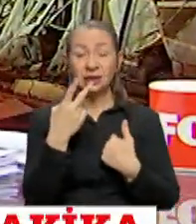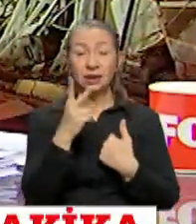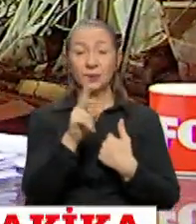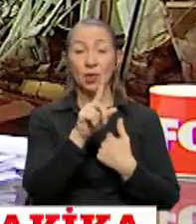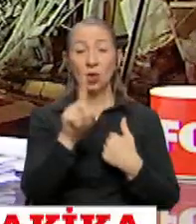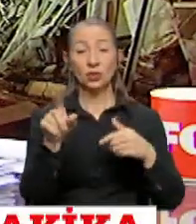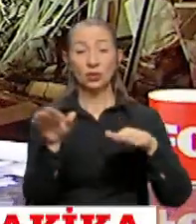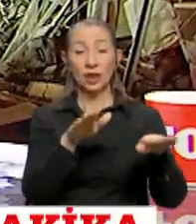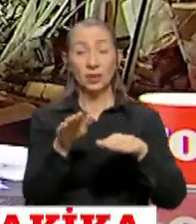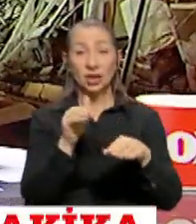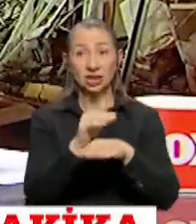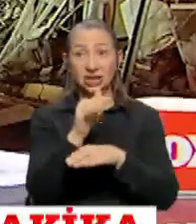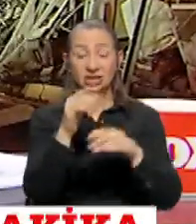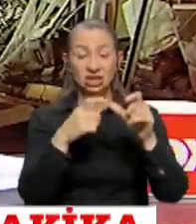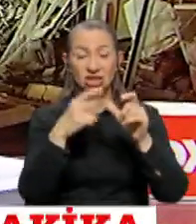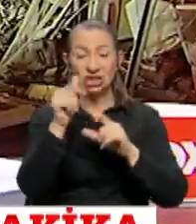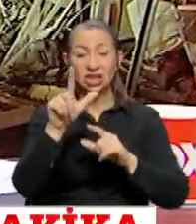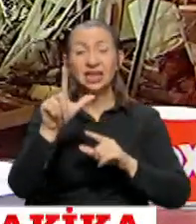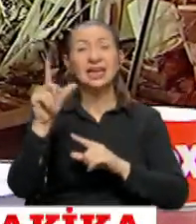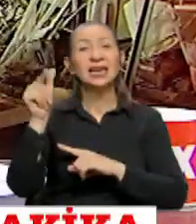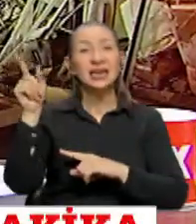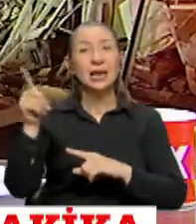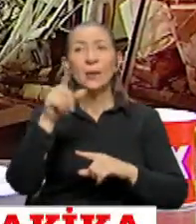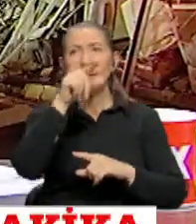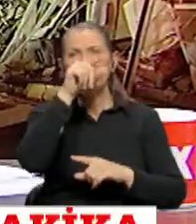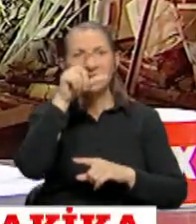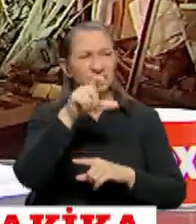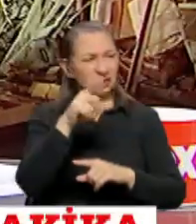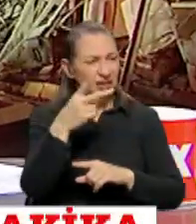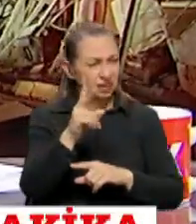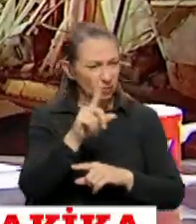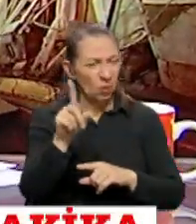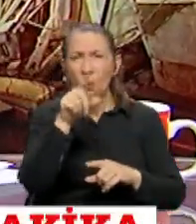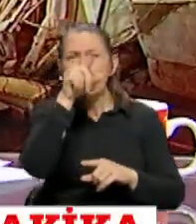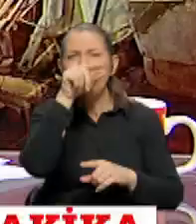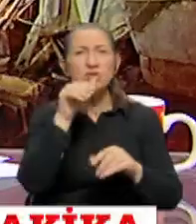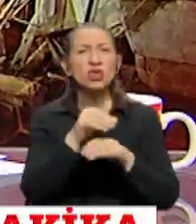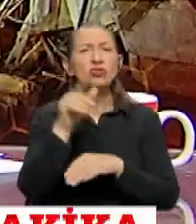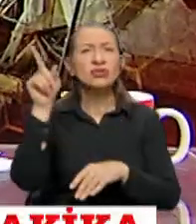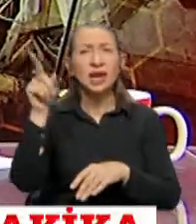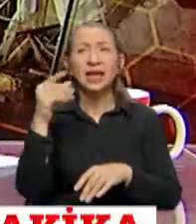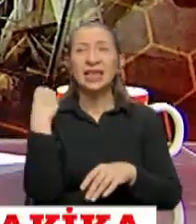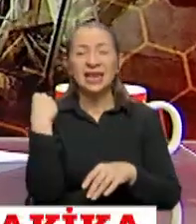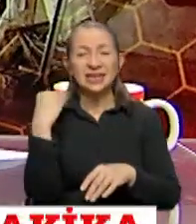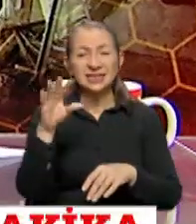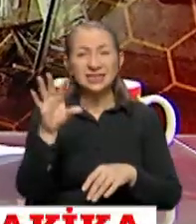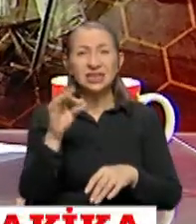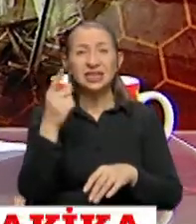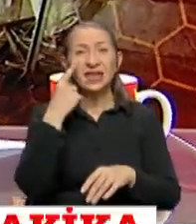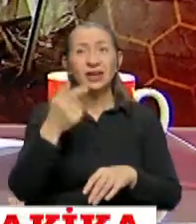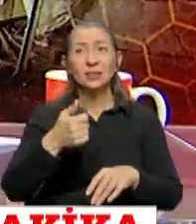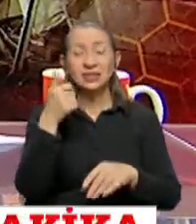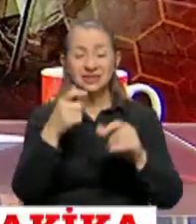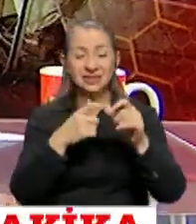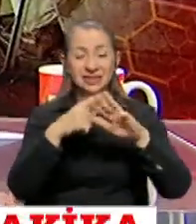2010 depremini yaşayan Şili'de, üstelik de Mart ayında, 2010'un Mart ayında yaşanmıştı ve yeni seçilmiş devlet